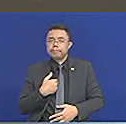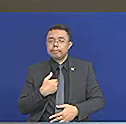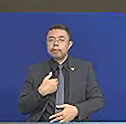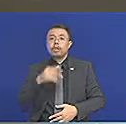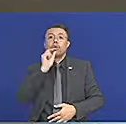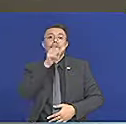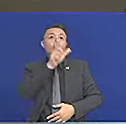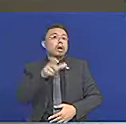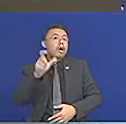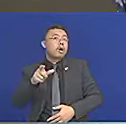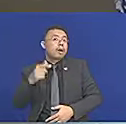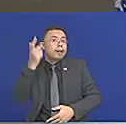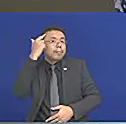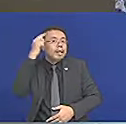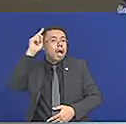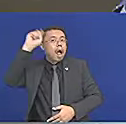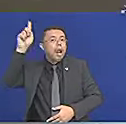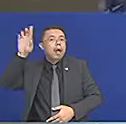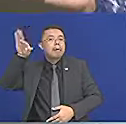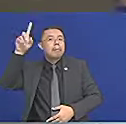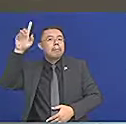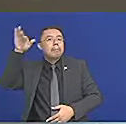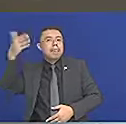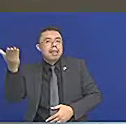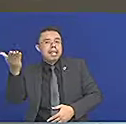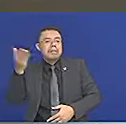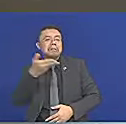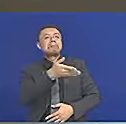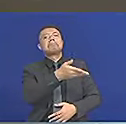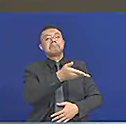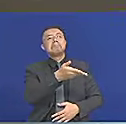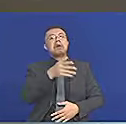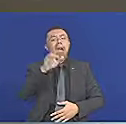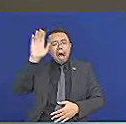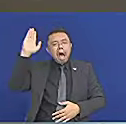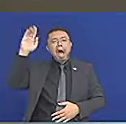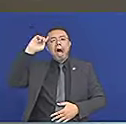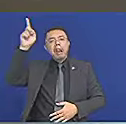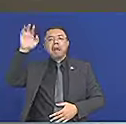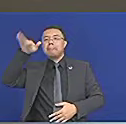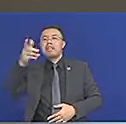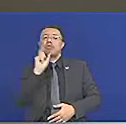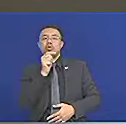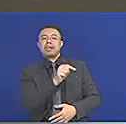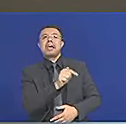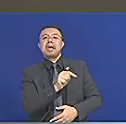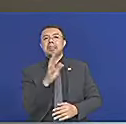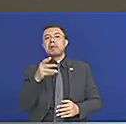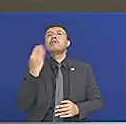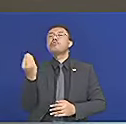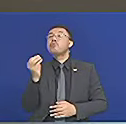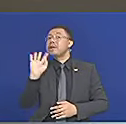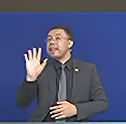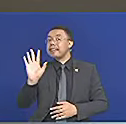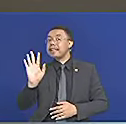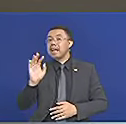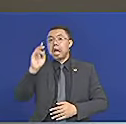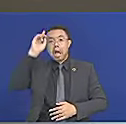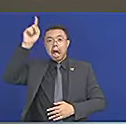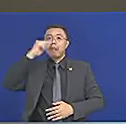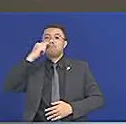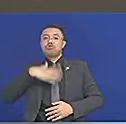Bagi orang yang menganggap Allah mati bagi dia. Tunggu nanti Allah akan berurusan dengan orang